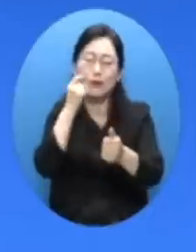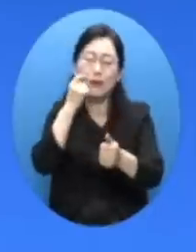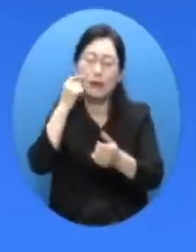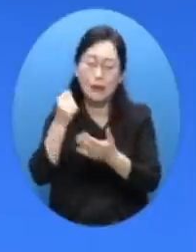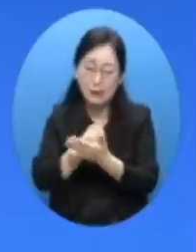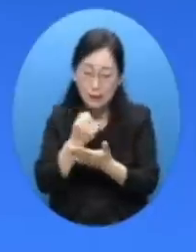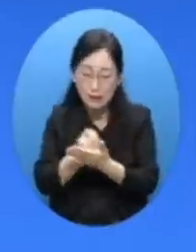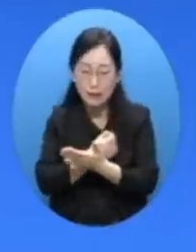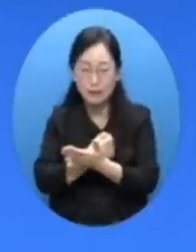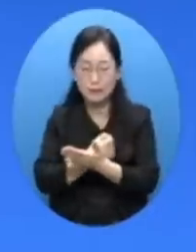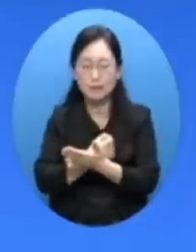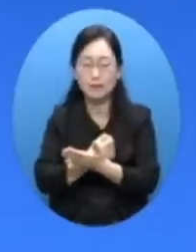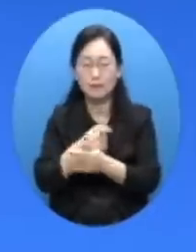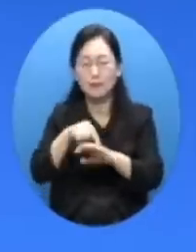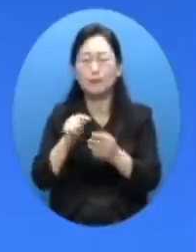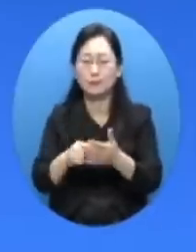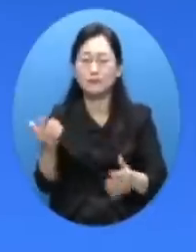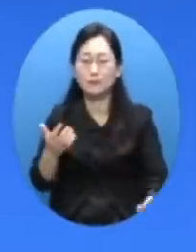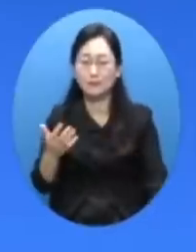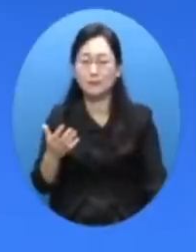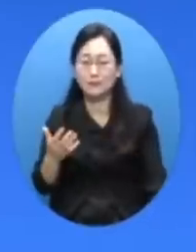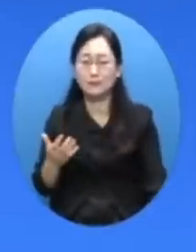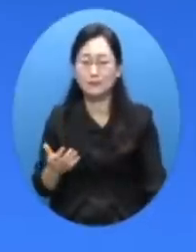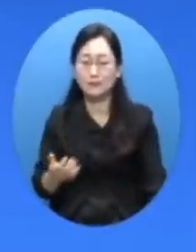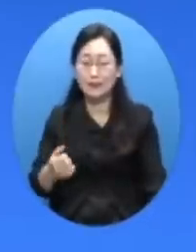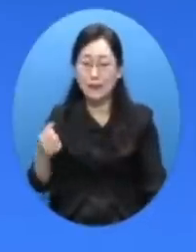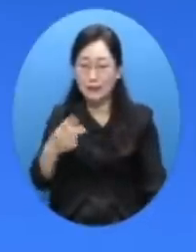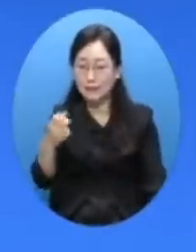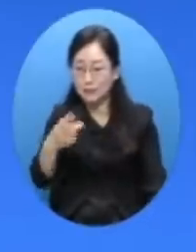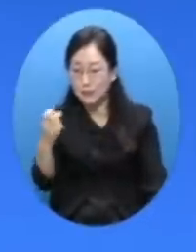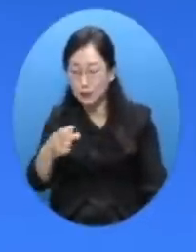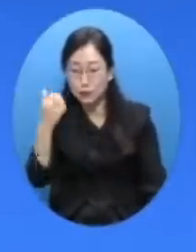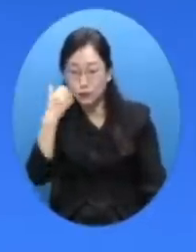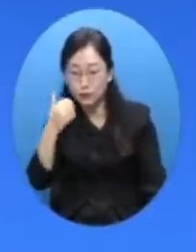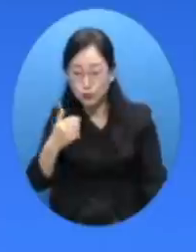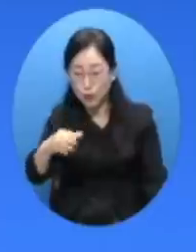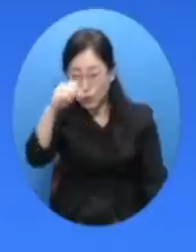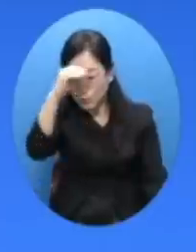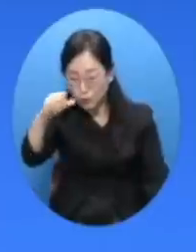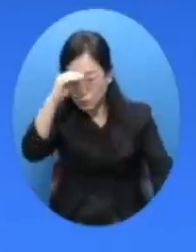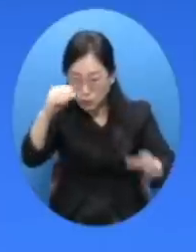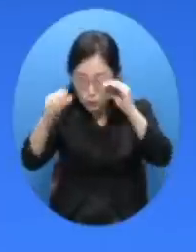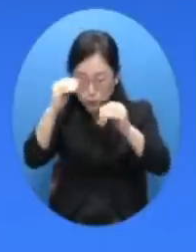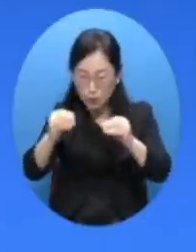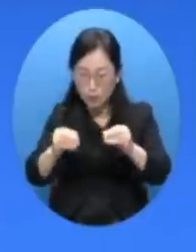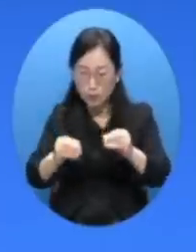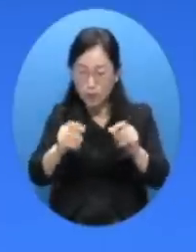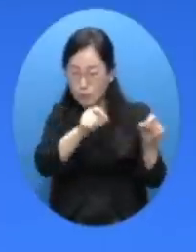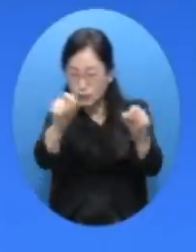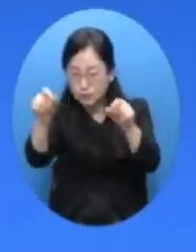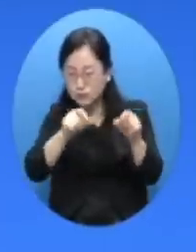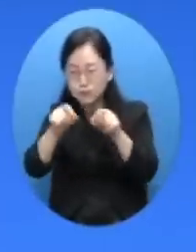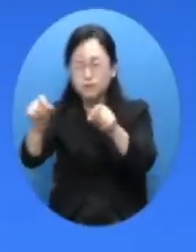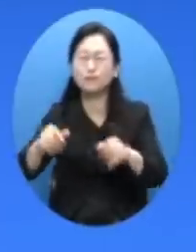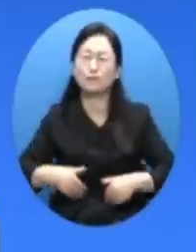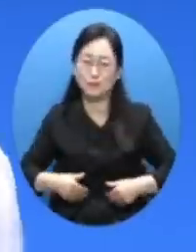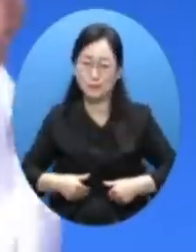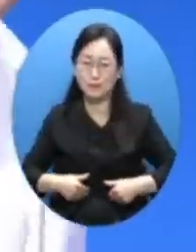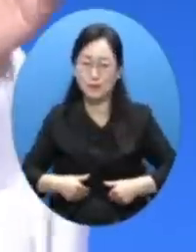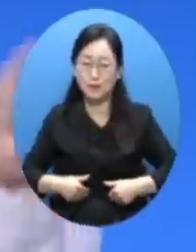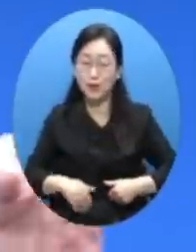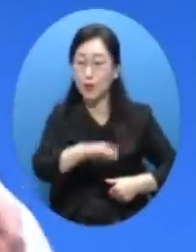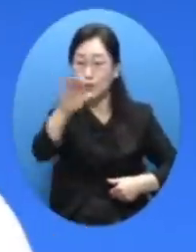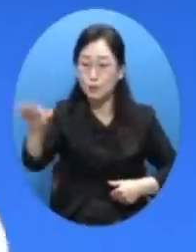목사님을 생각하면 마음이 아픕니다. 제2, 제3, 제4의 이와 같은 목사님들이 우리 주변에 많이 나와야 될 것입니다. 그것만 돌려보면 우리